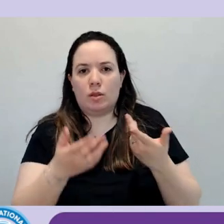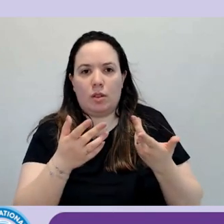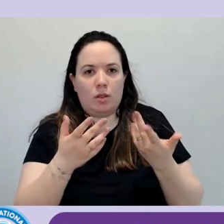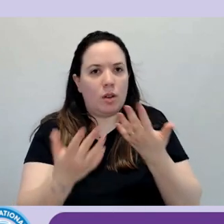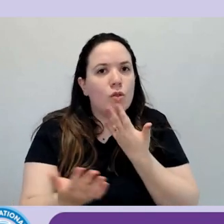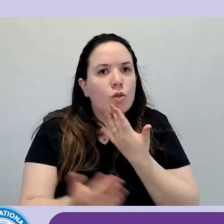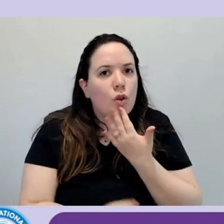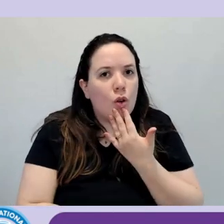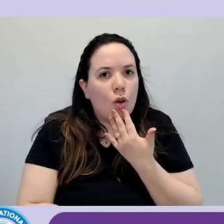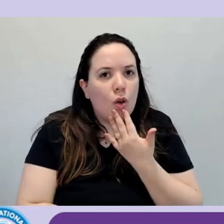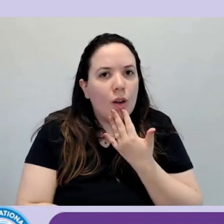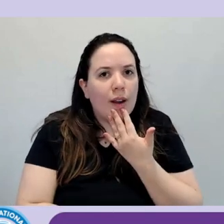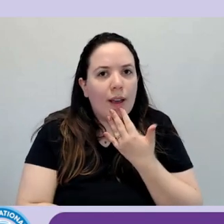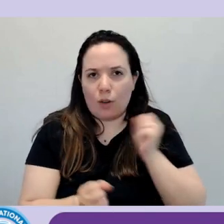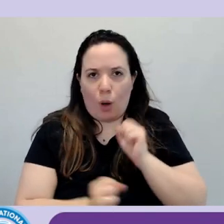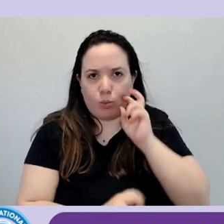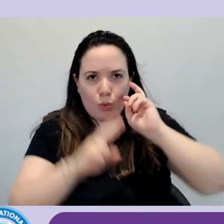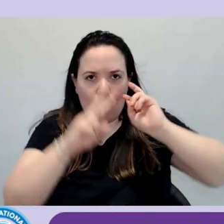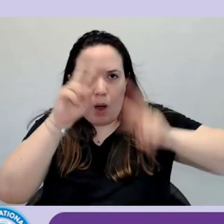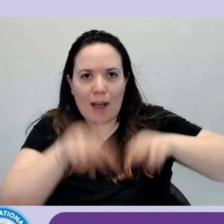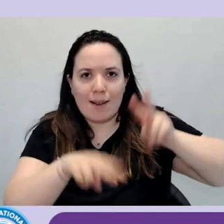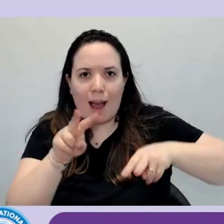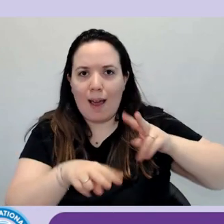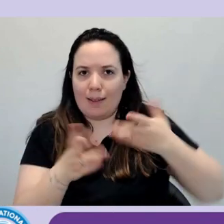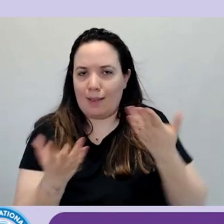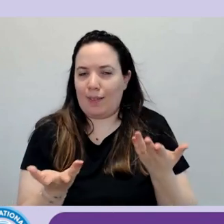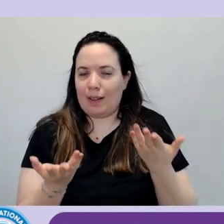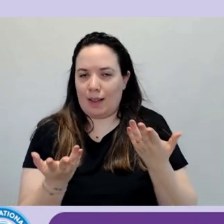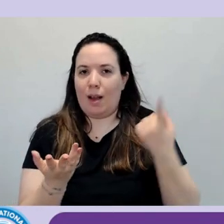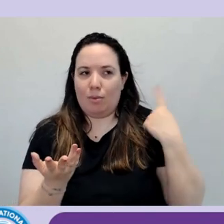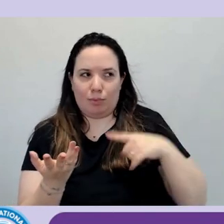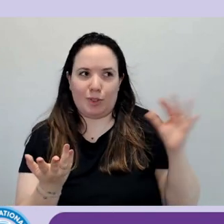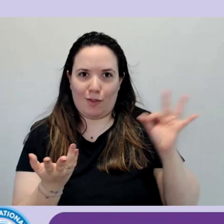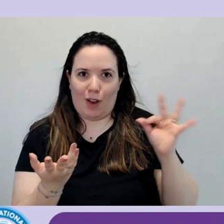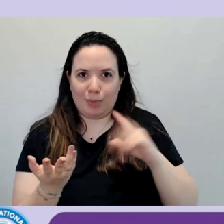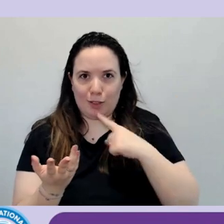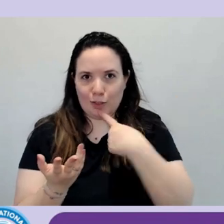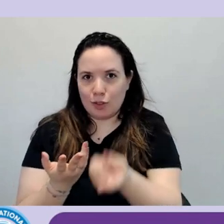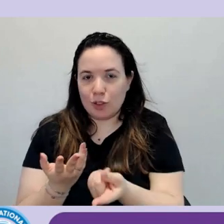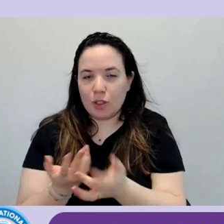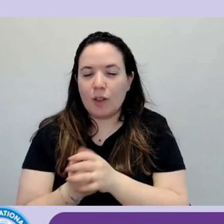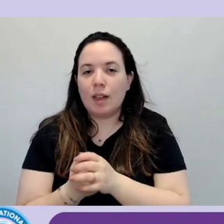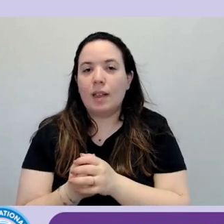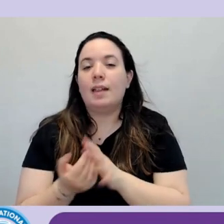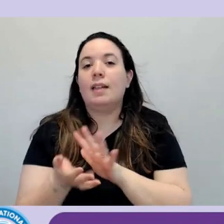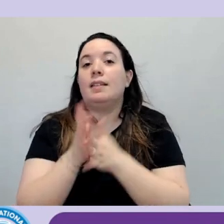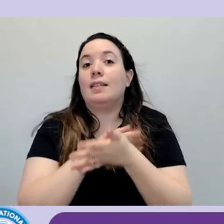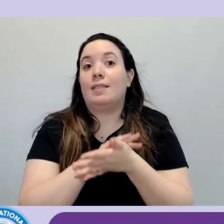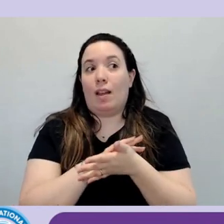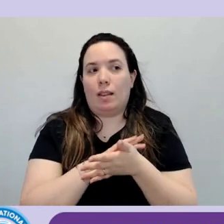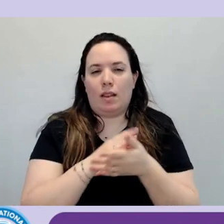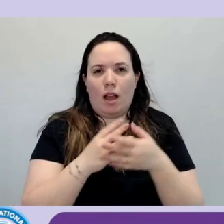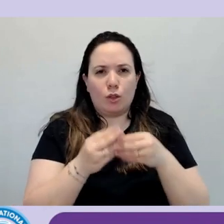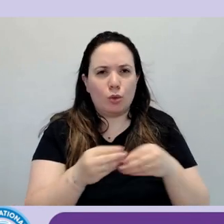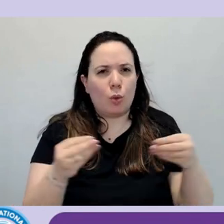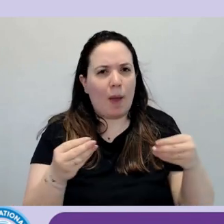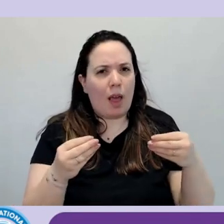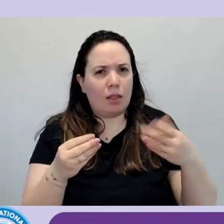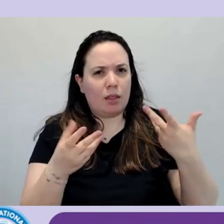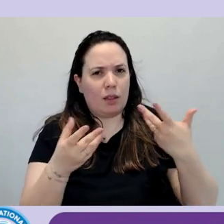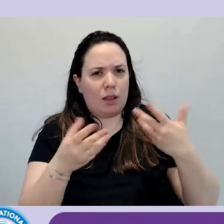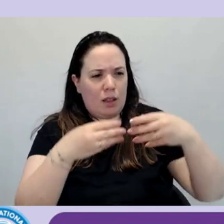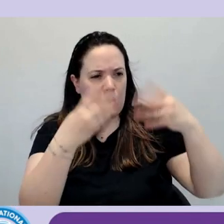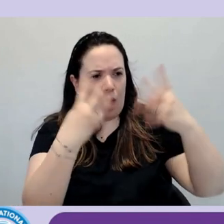colore e qui richiamando quello che diceva anche Fabrizio usare gli strumenti automatici non sempre è detto che lo